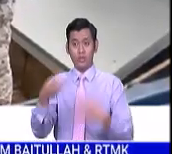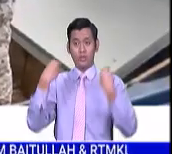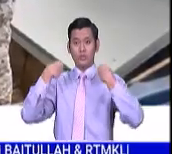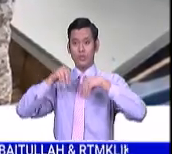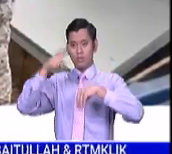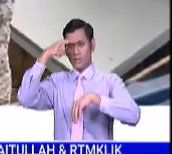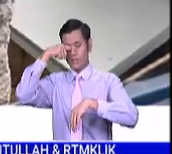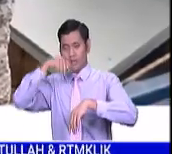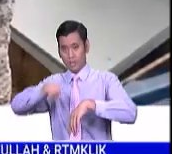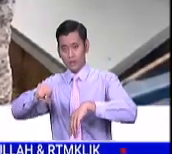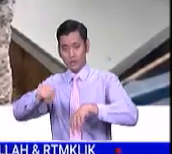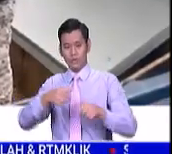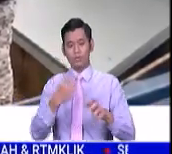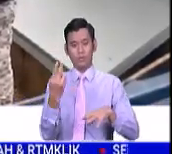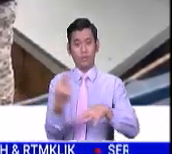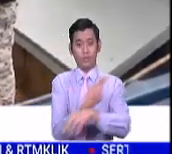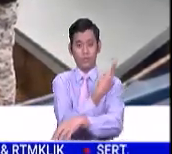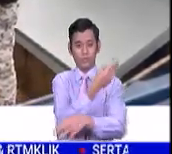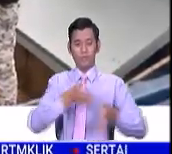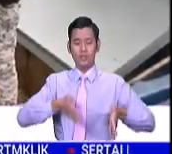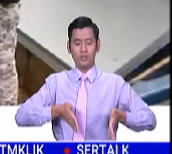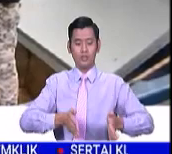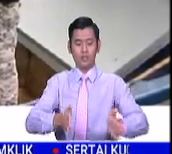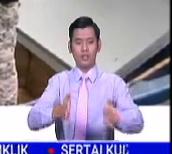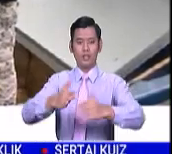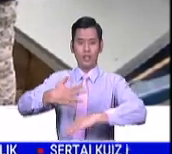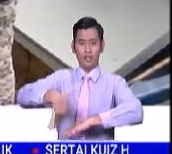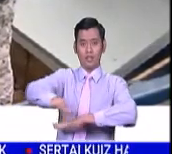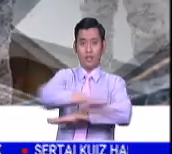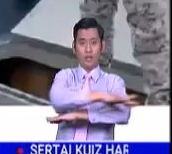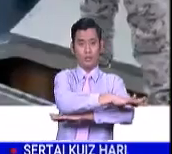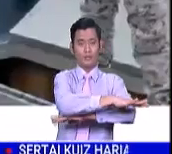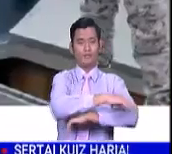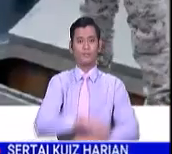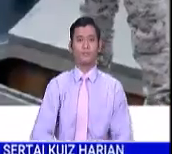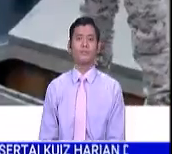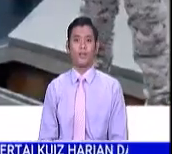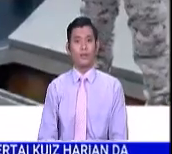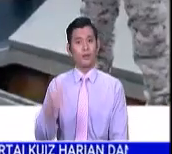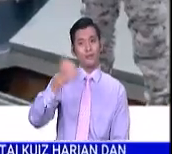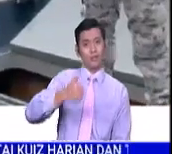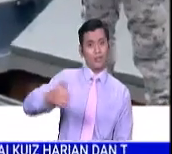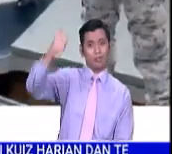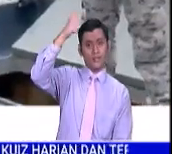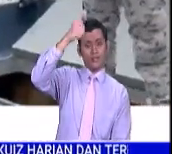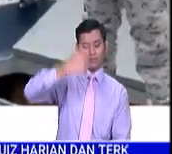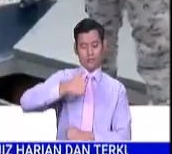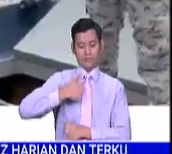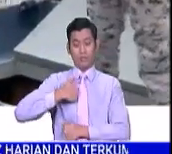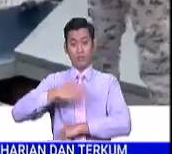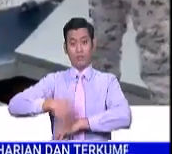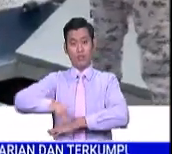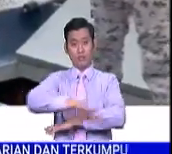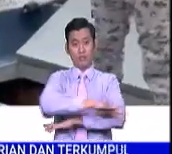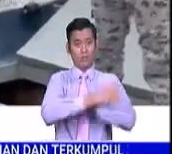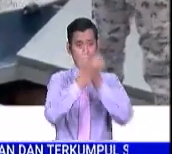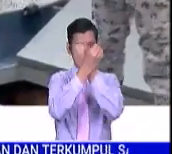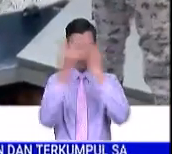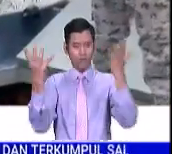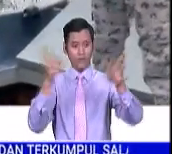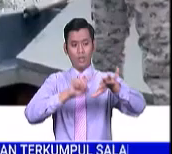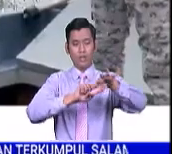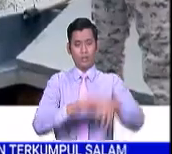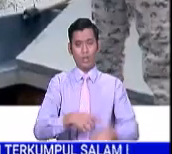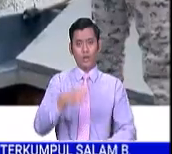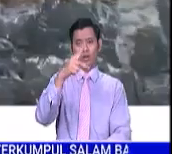Pengarah Maritim Negeri Kedah dan Perlis Laksamana Pertama Maritim Muhammad Zawawi Abdullah berkata, daun ketum bernilai sebanyak RM180,000